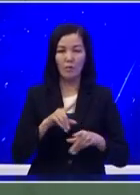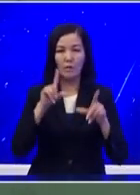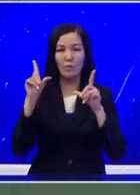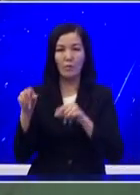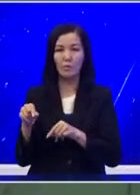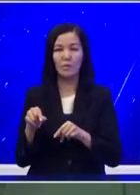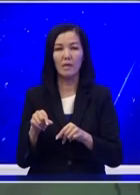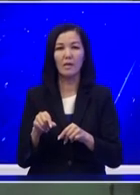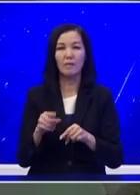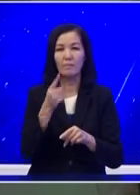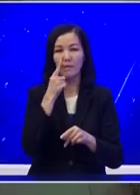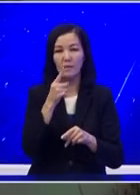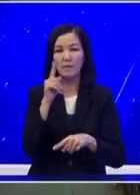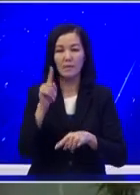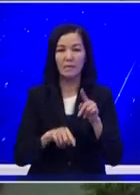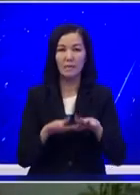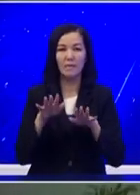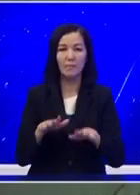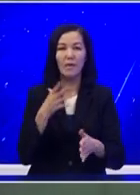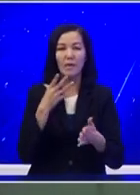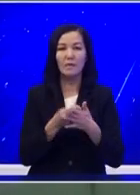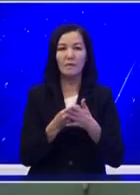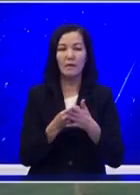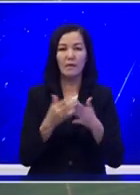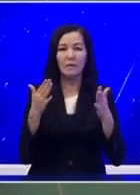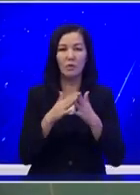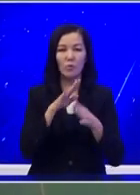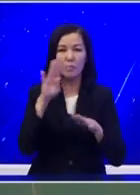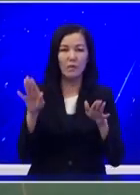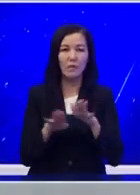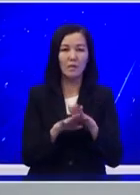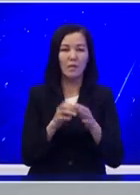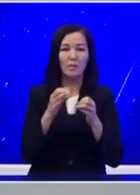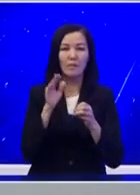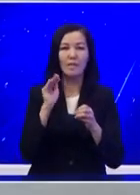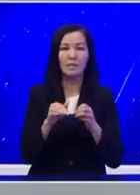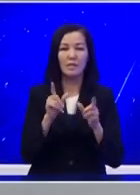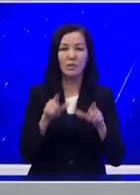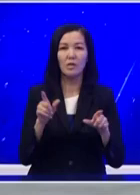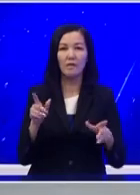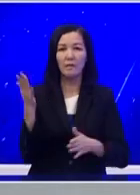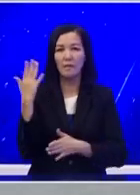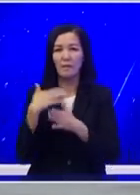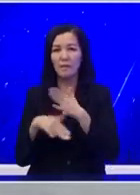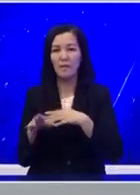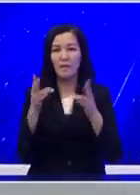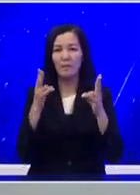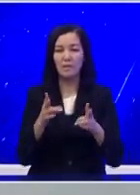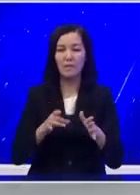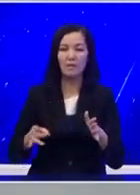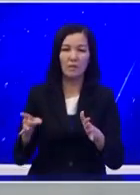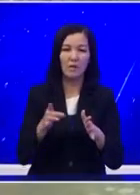обосноваться в относительной близости от родных мест и своих затопленных жилищ. 15 тысяч человек бежали из сильно пострадавших